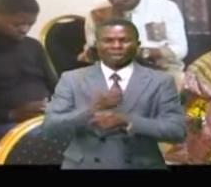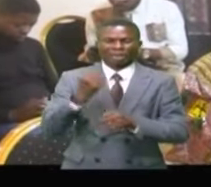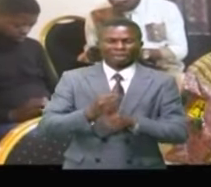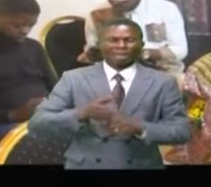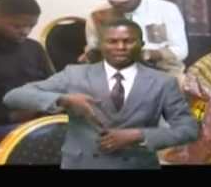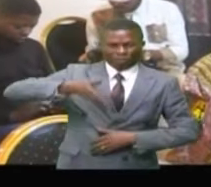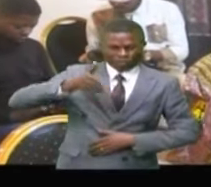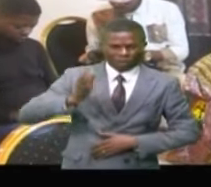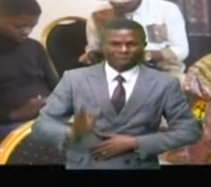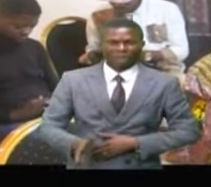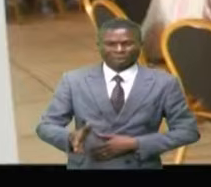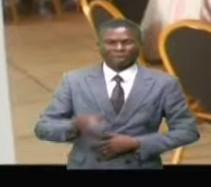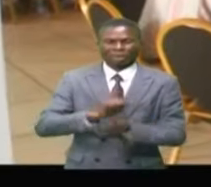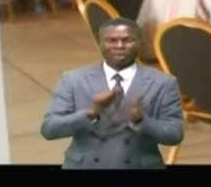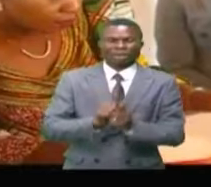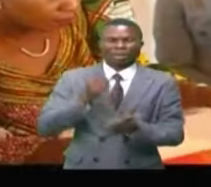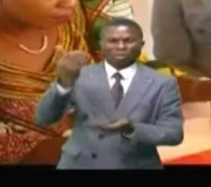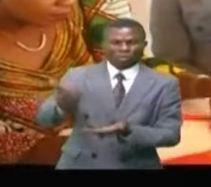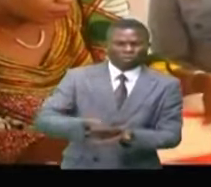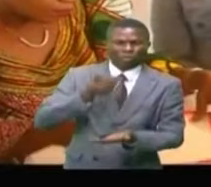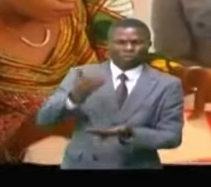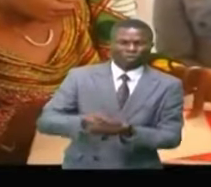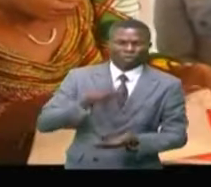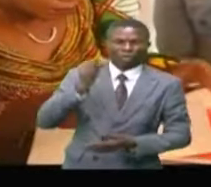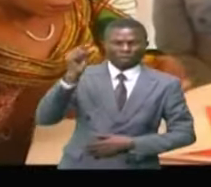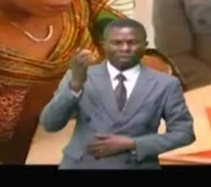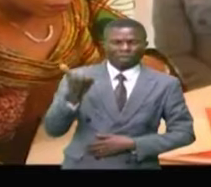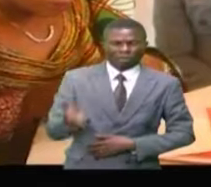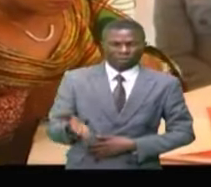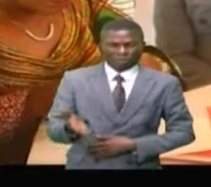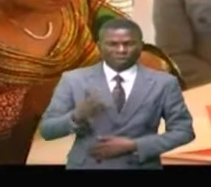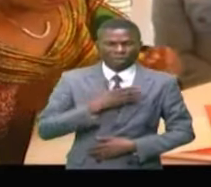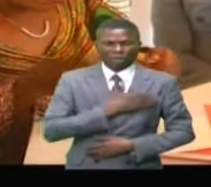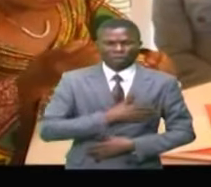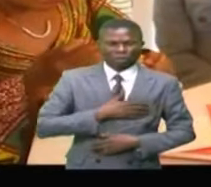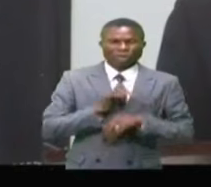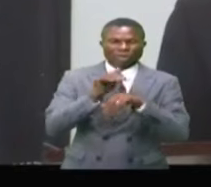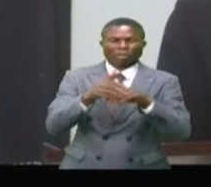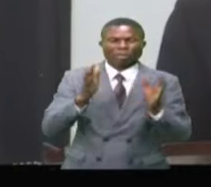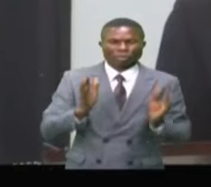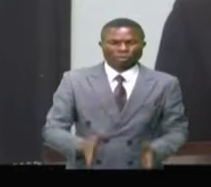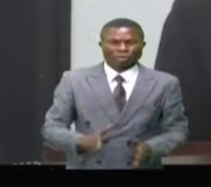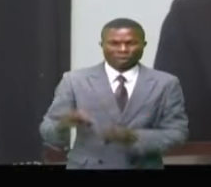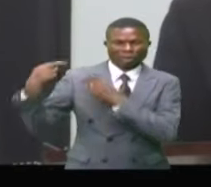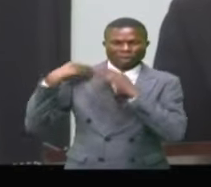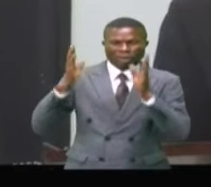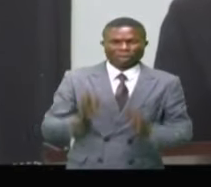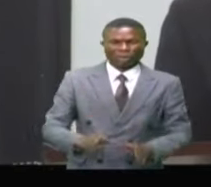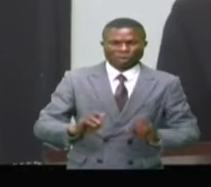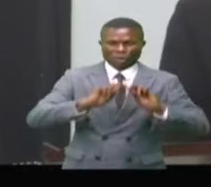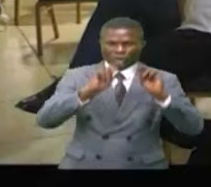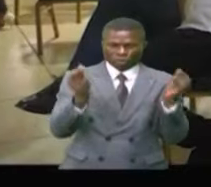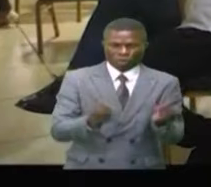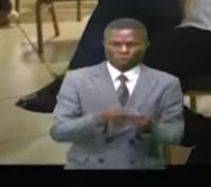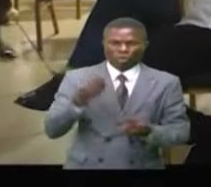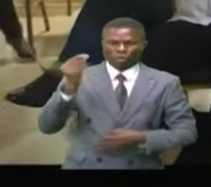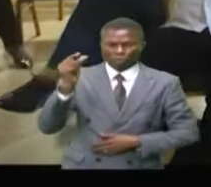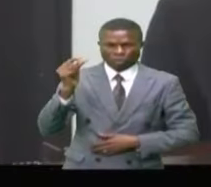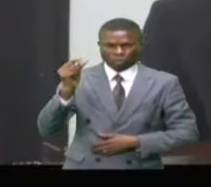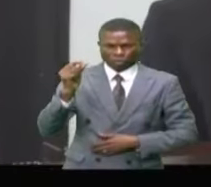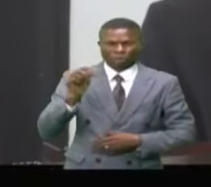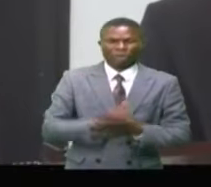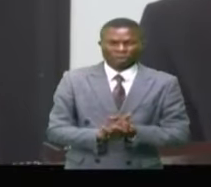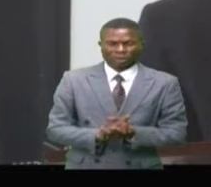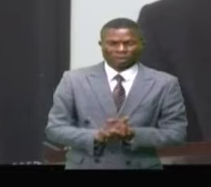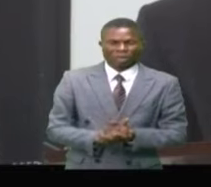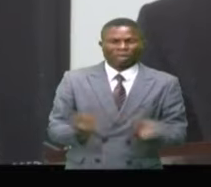du secteur de l'exploitation artisanale des mines. Chers participants, responsables des coopératives minières, SAAMAP